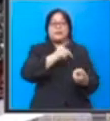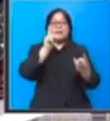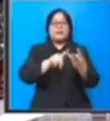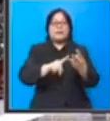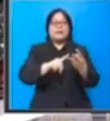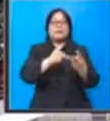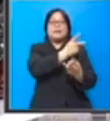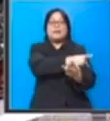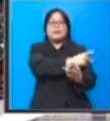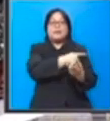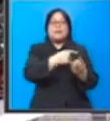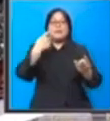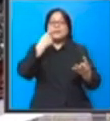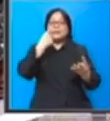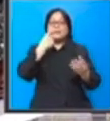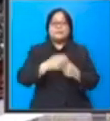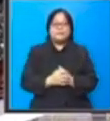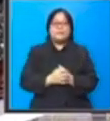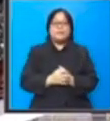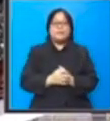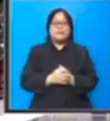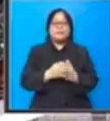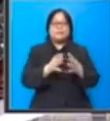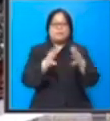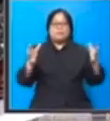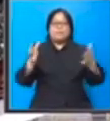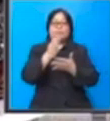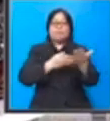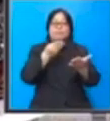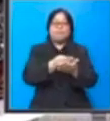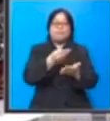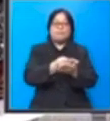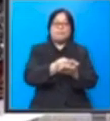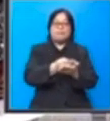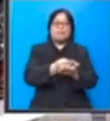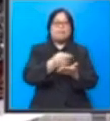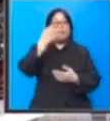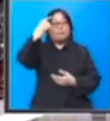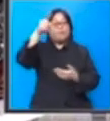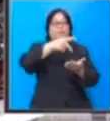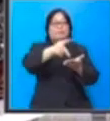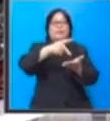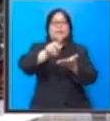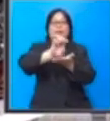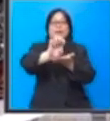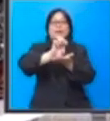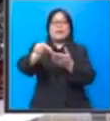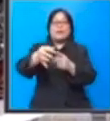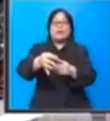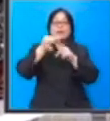klinik pergigian. Sebahagian besar daripada perbelanjaan tersebut adalah untuk bayaran allowance